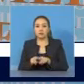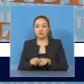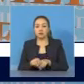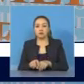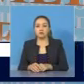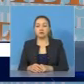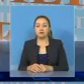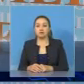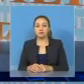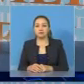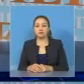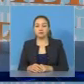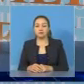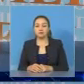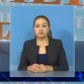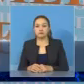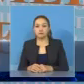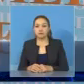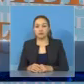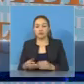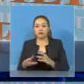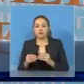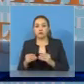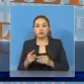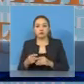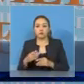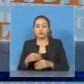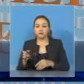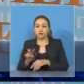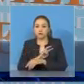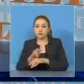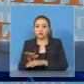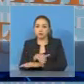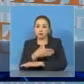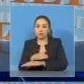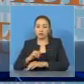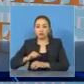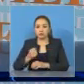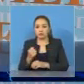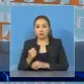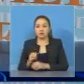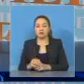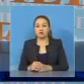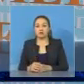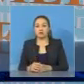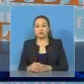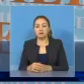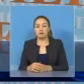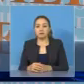идет к той подружке на день рождения. В итоге оказалось, что они всю ночь гуляли со своими друзьями. И